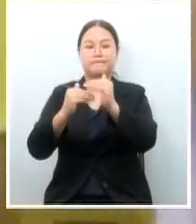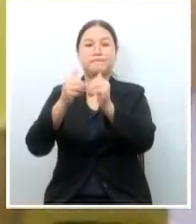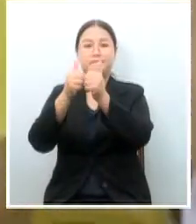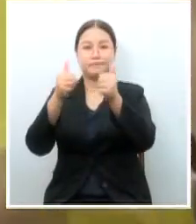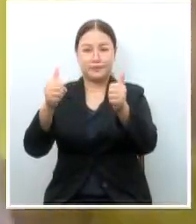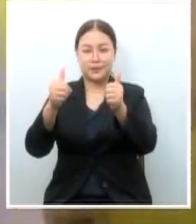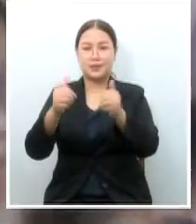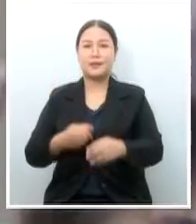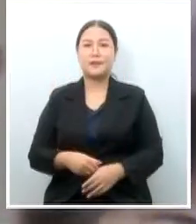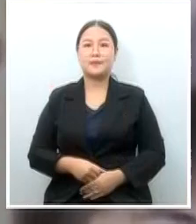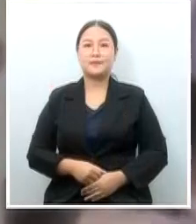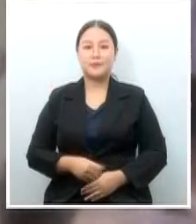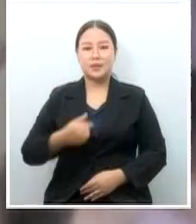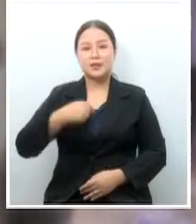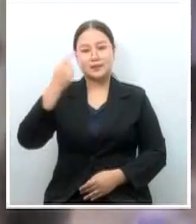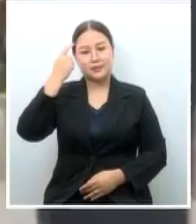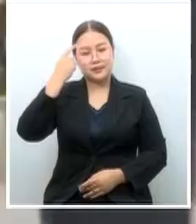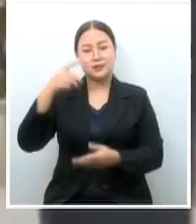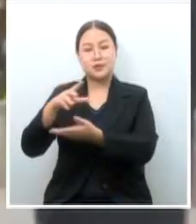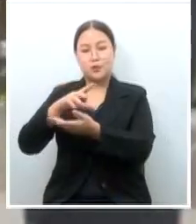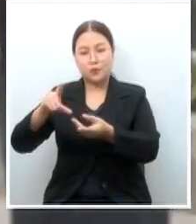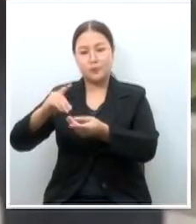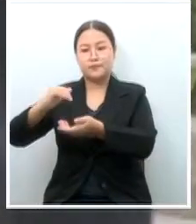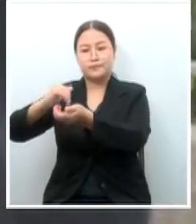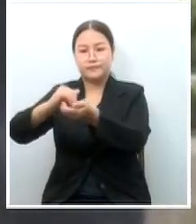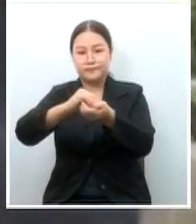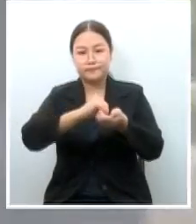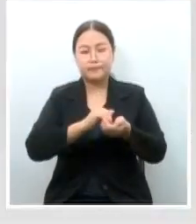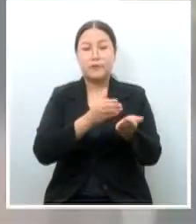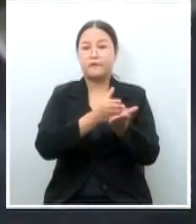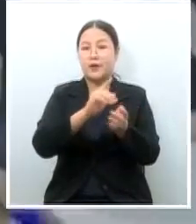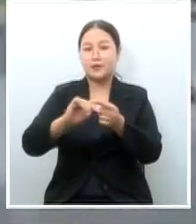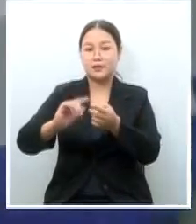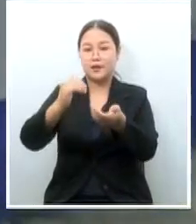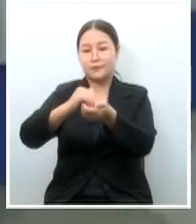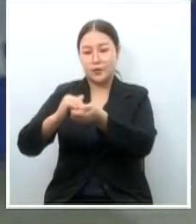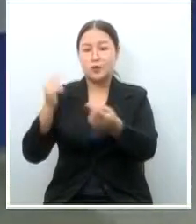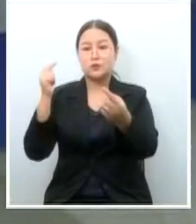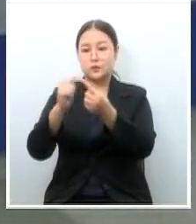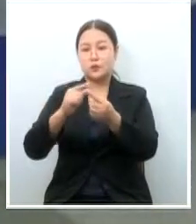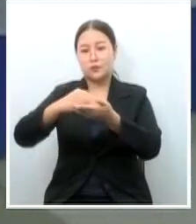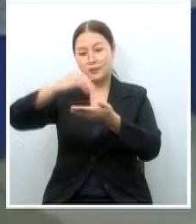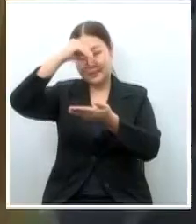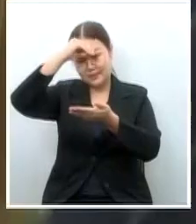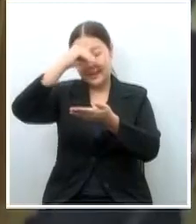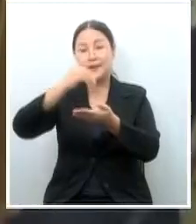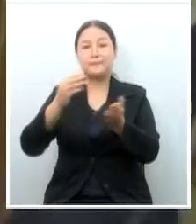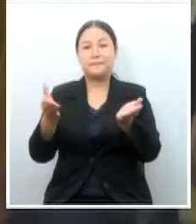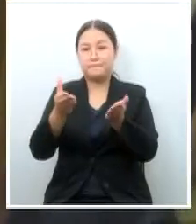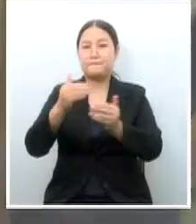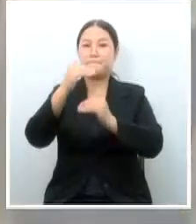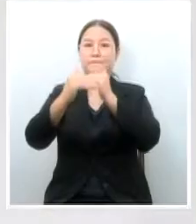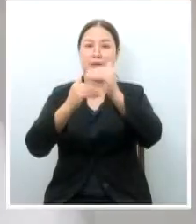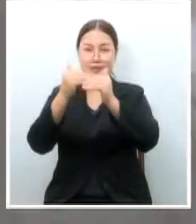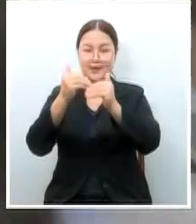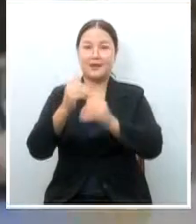การมีส่วนร่วมกับทุกภาคส่วนเพื่อการขับเคลื่อนการพัฒนาคุณภาพการศึกษาตามหลักการบริหารโรงเรียนมาตรฐาน